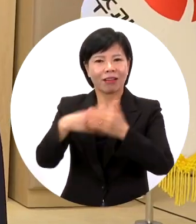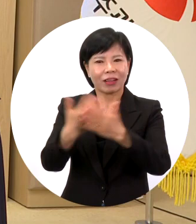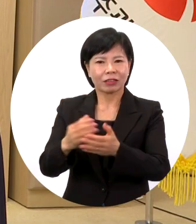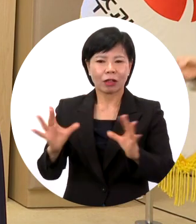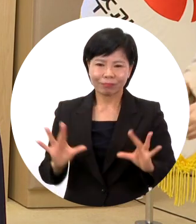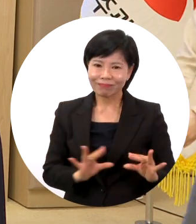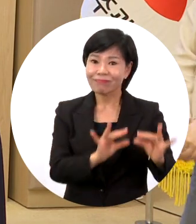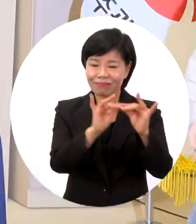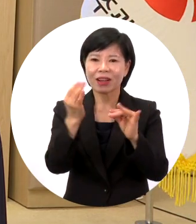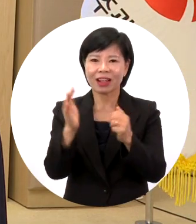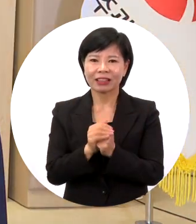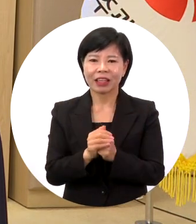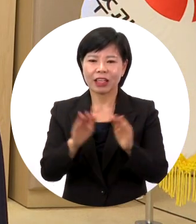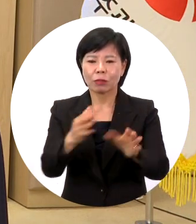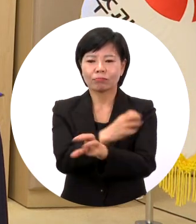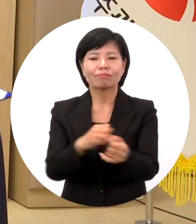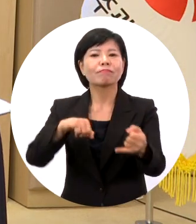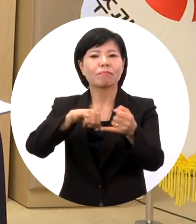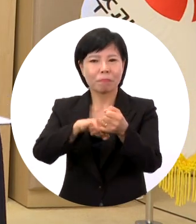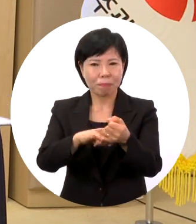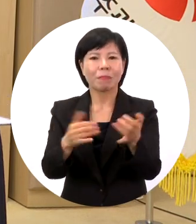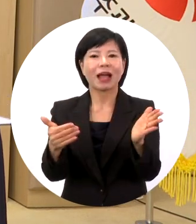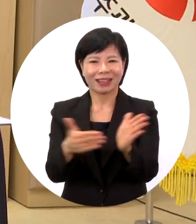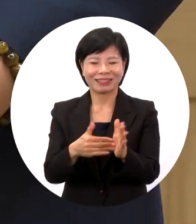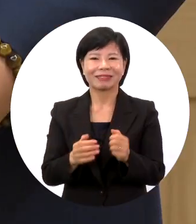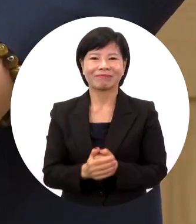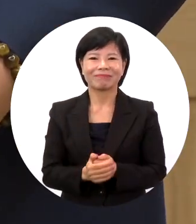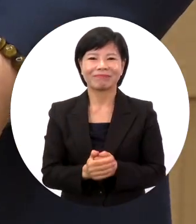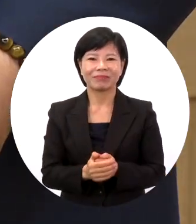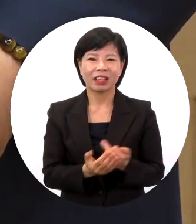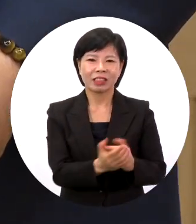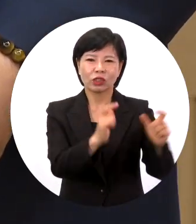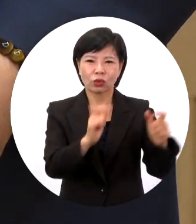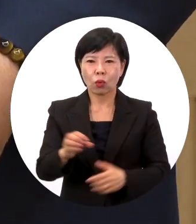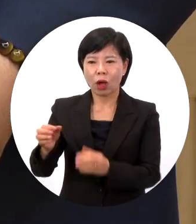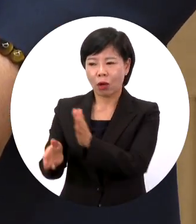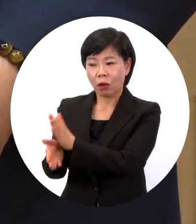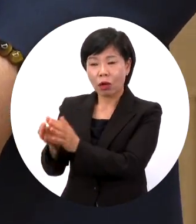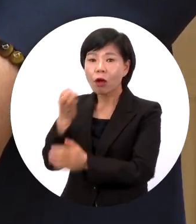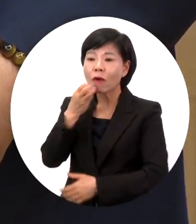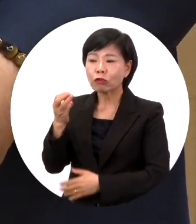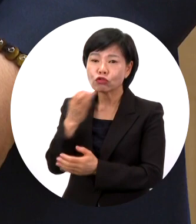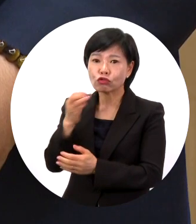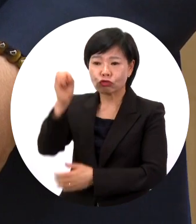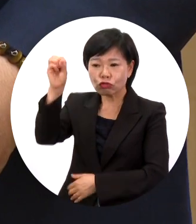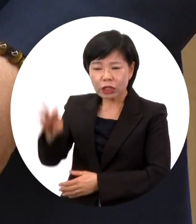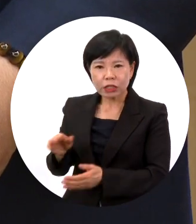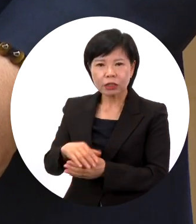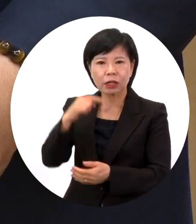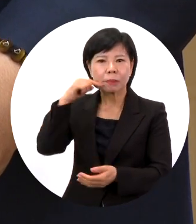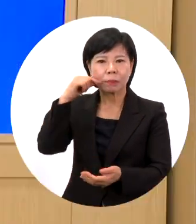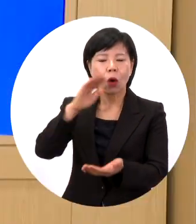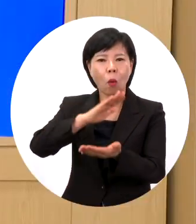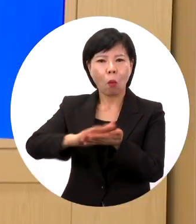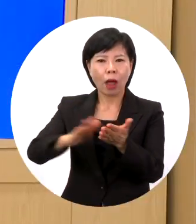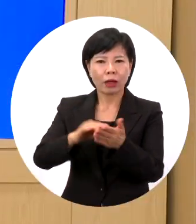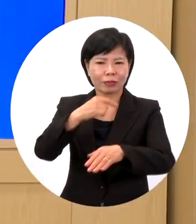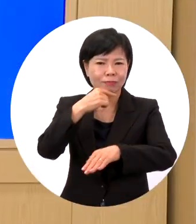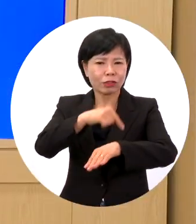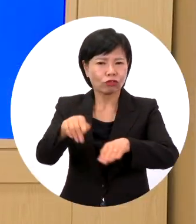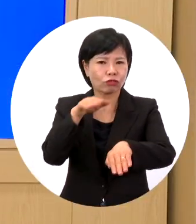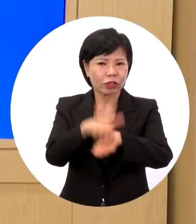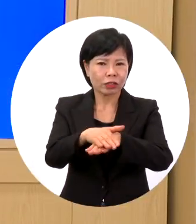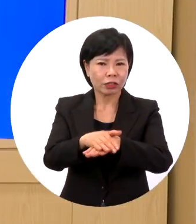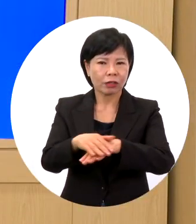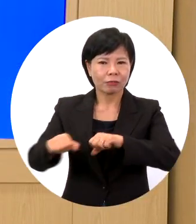공감대를 형성하면서 이번 협약이 이뤄지게 됐습니다. 제주도와 광주시는 민주평화와 국가균형 발전의 선도적